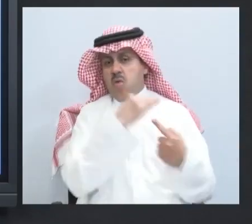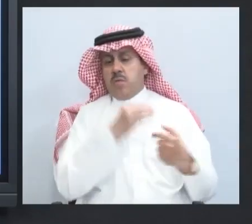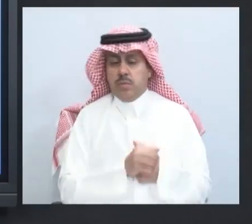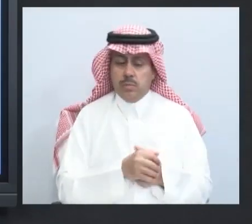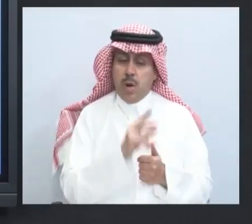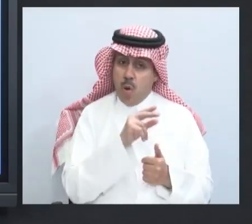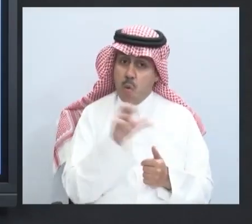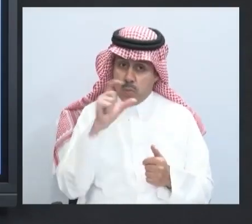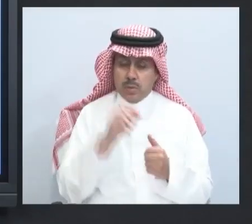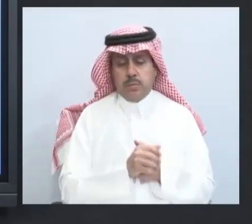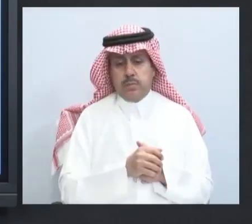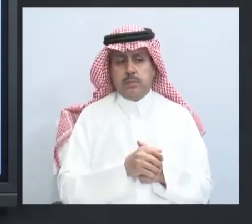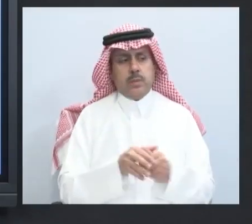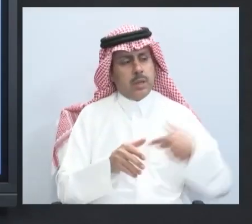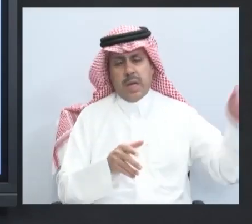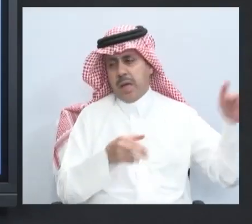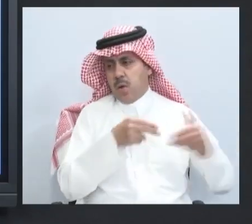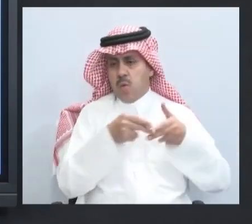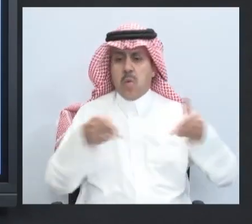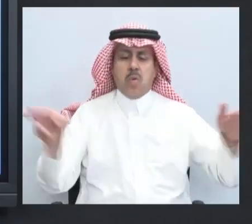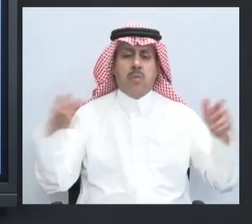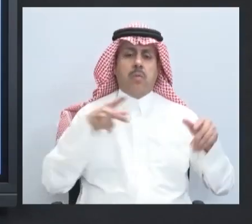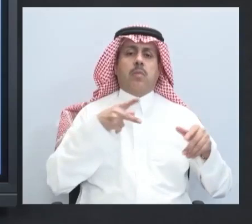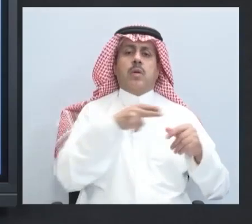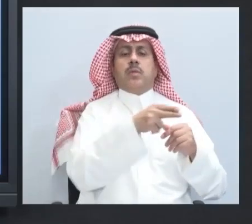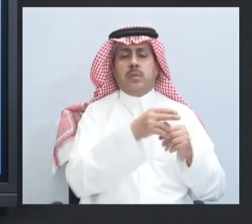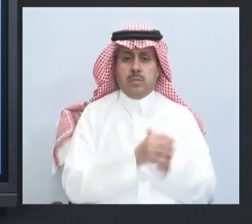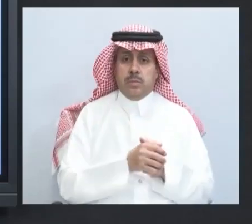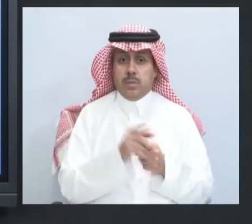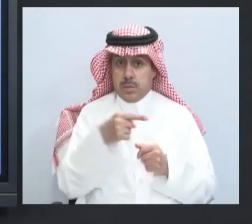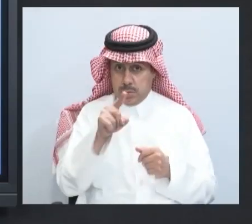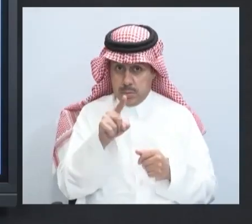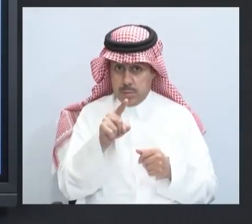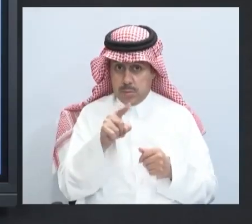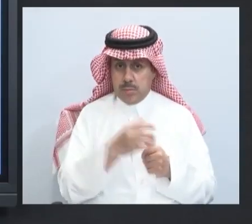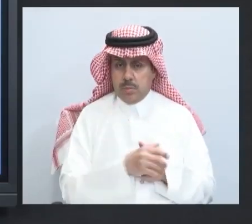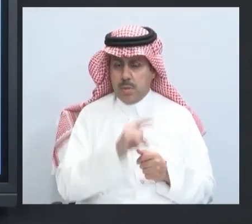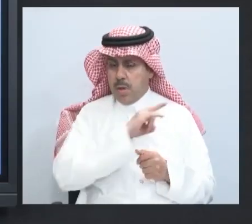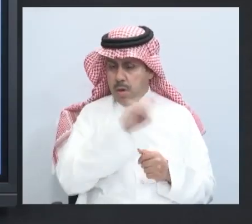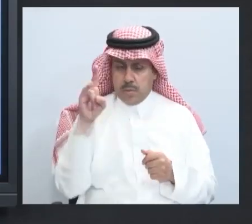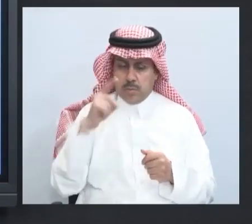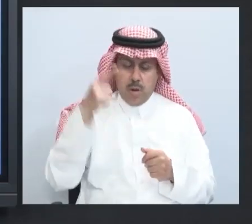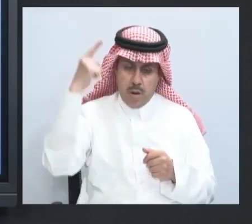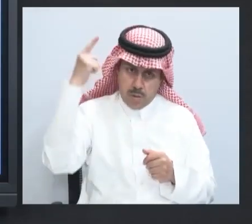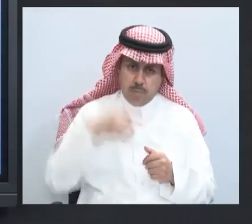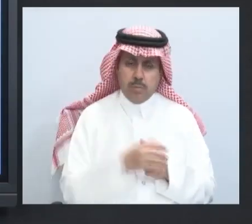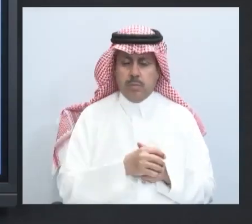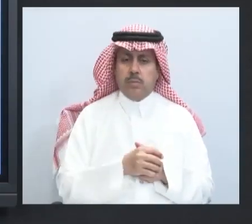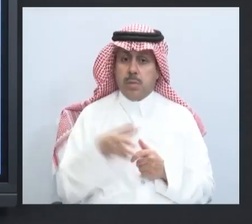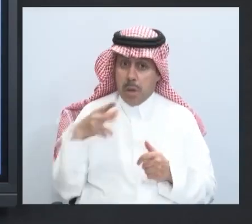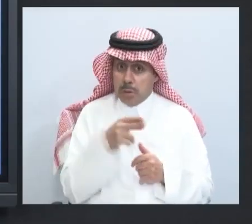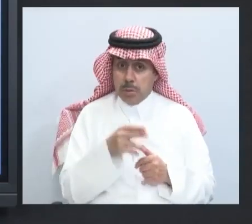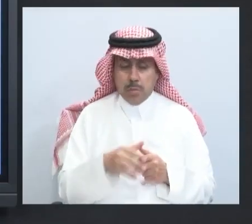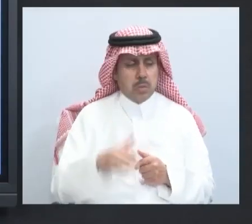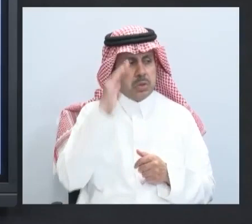اخيه وكل هجر الاخر نقول هل يجوز ذلكم الهجر لا يكلمه ولا يسلم عليه